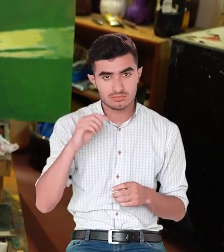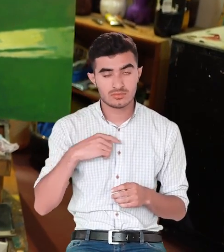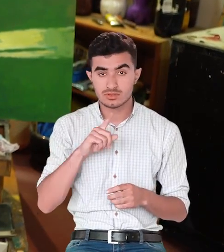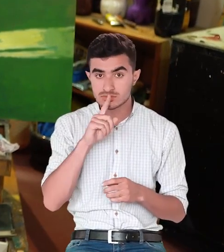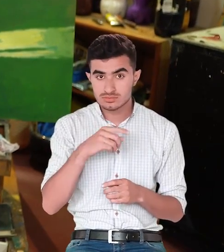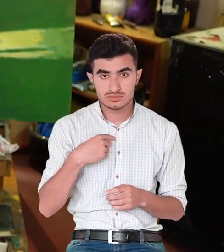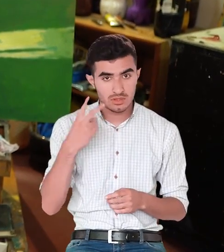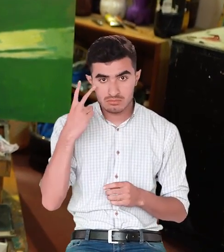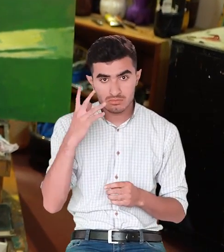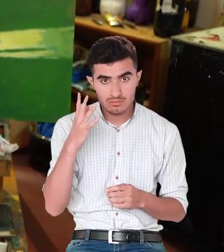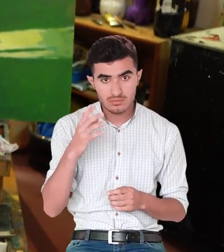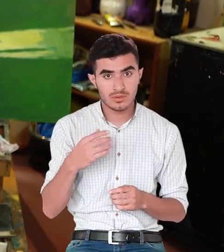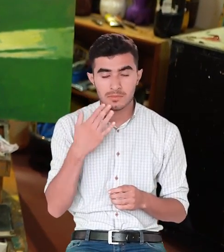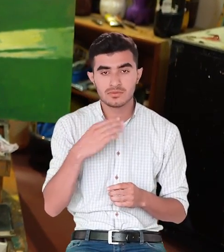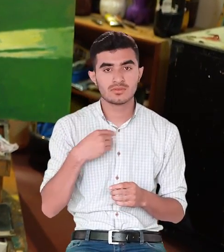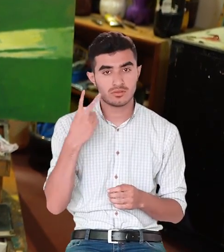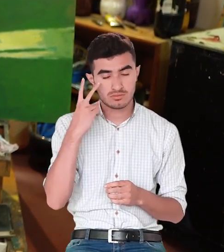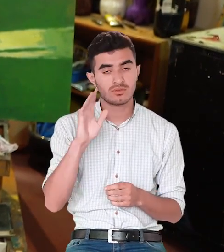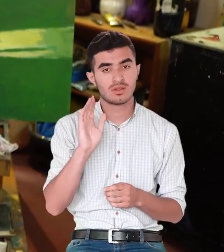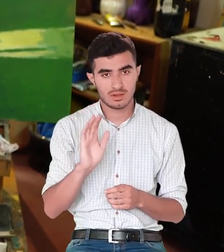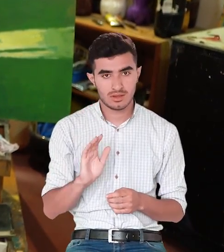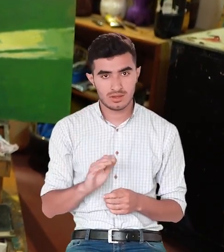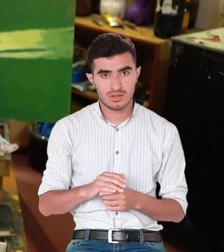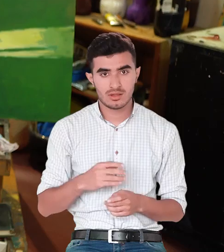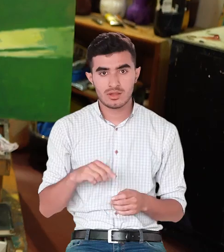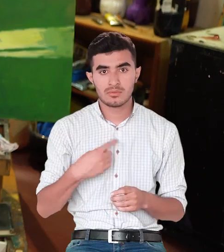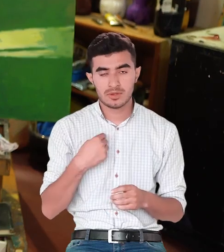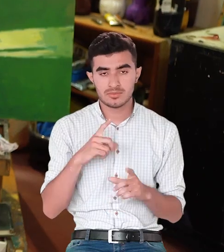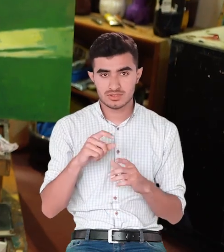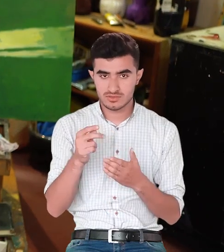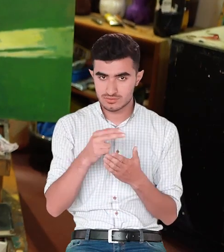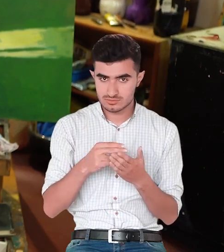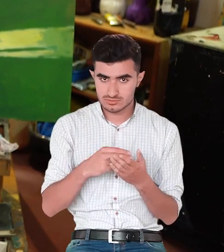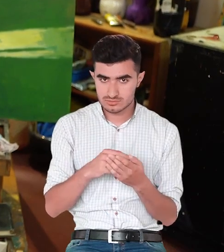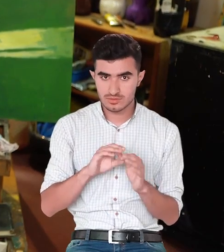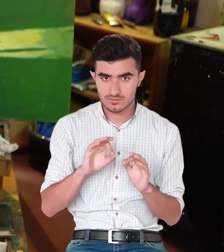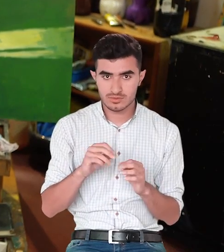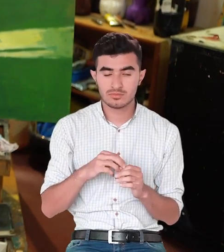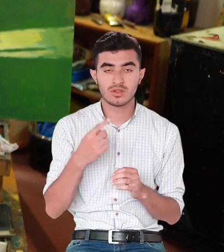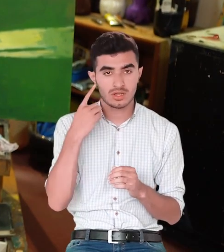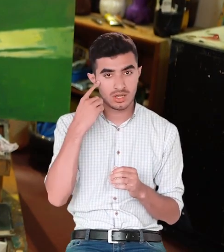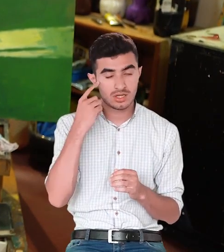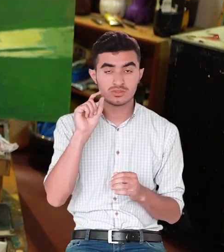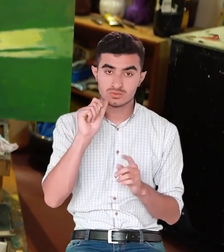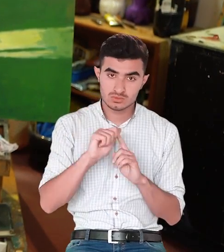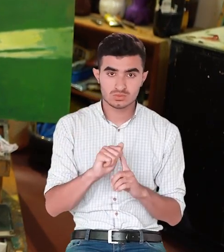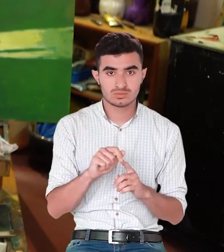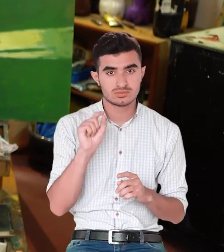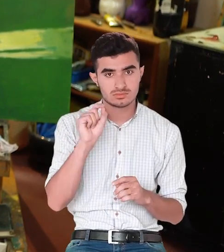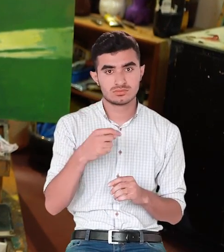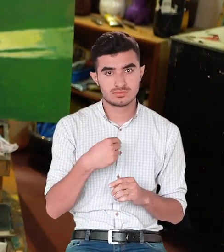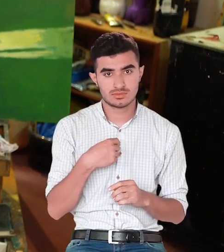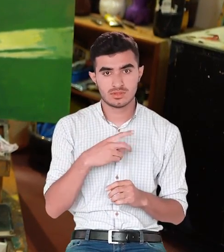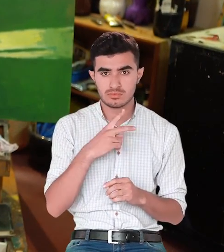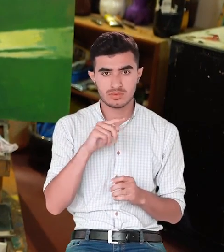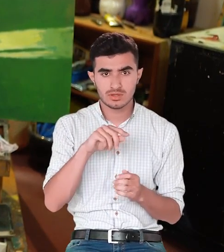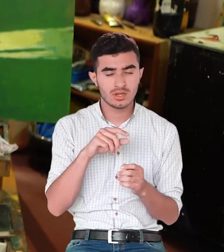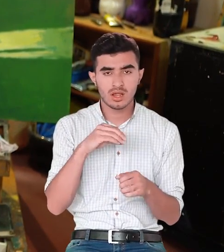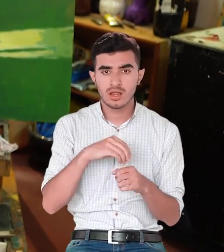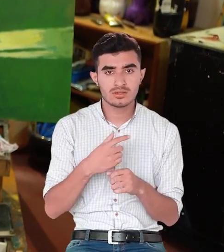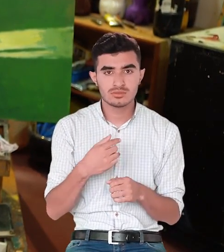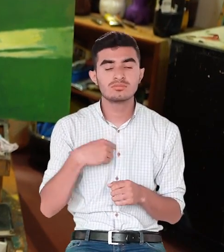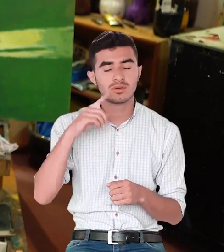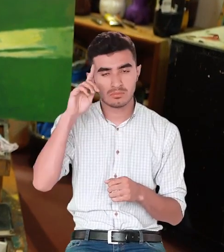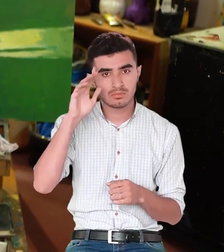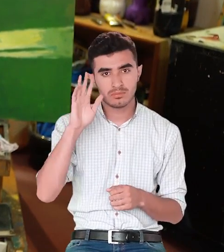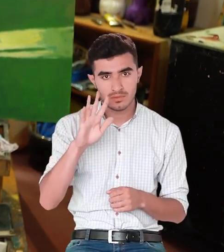کہ قائد اعظم کے چہرے کے اوپر یہاں پہ ایک تل تھا. میں کہا مجھے نہیں پتا. وہ تو ان کا تھا, میں تو دیکھتا رہتا. تو بولتے اور